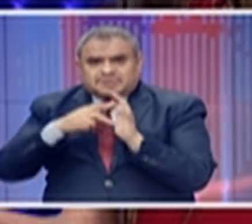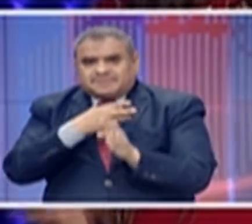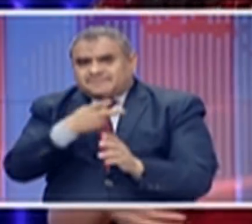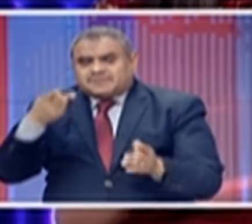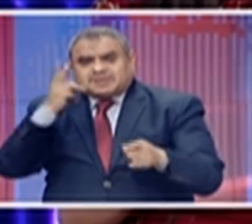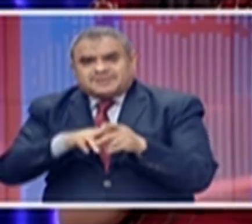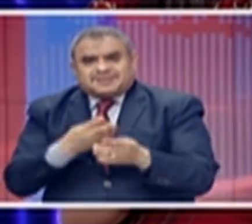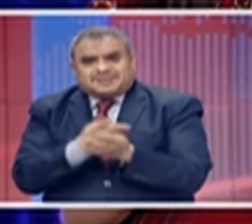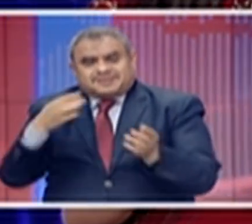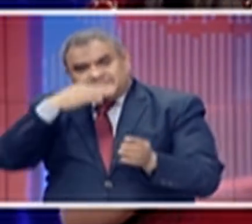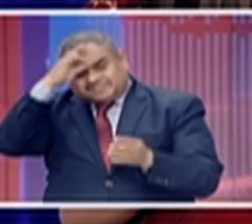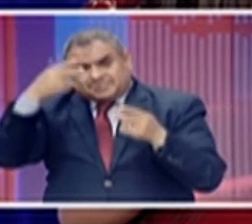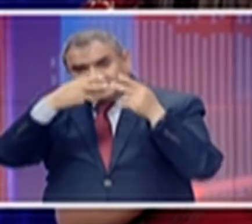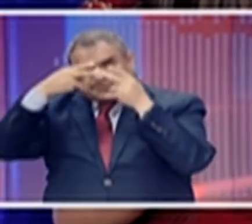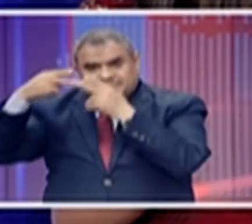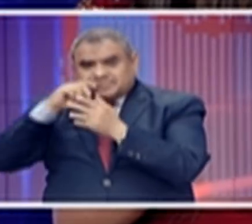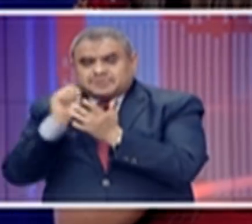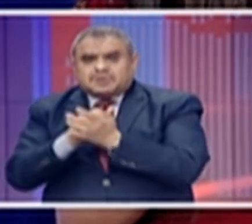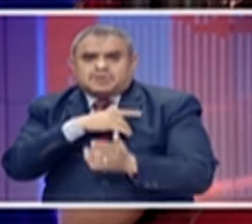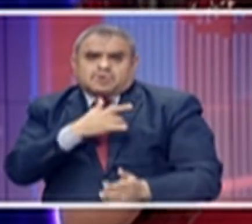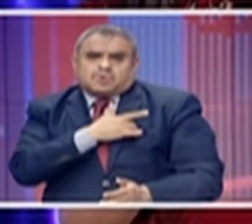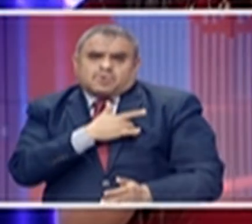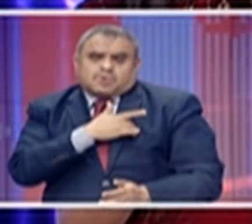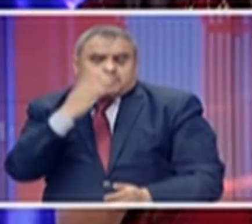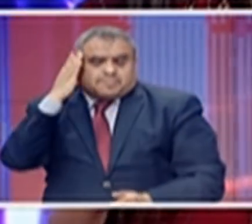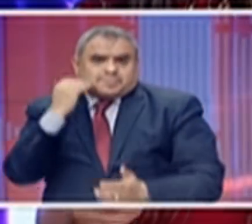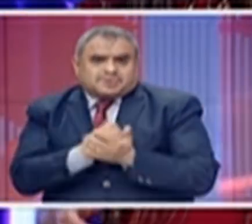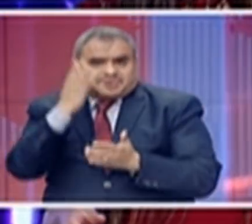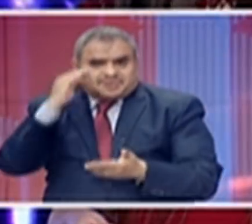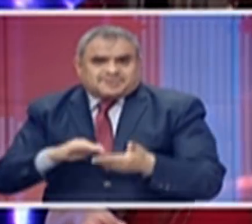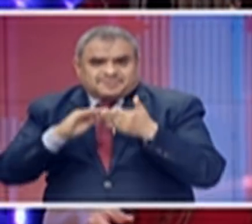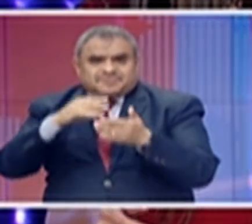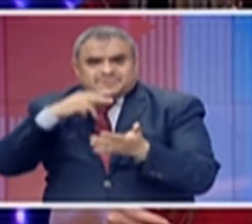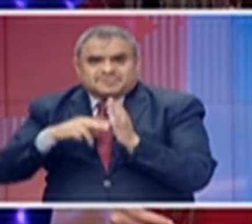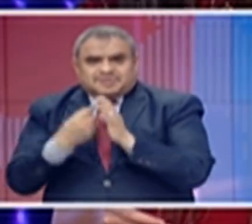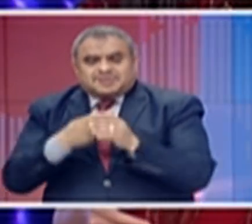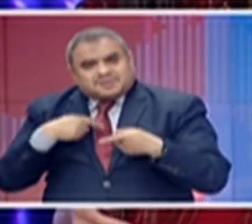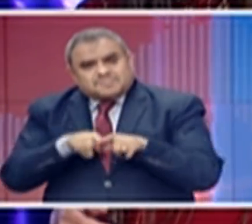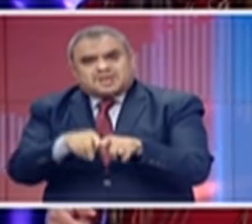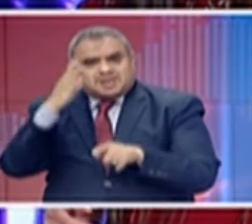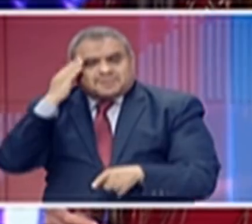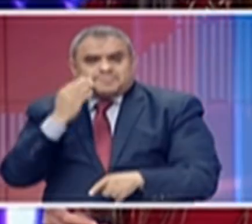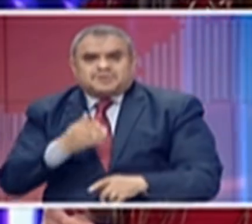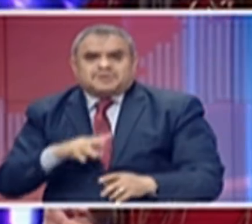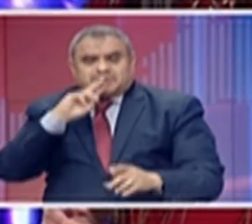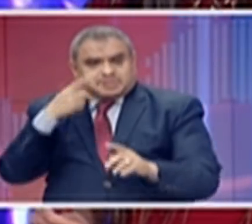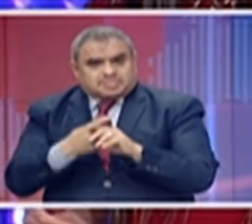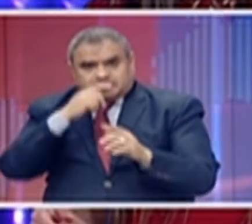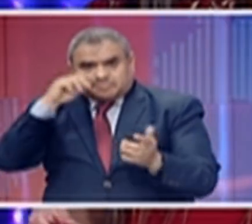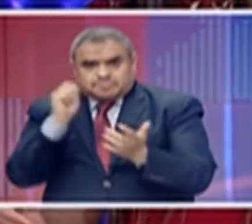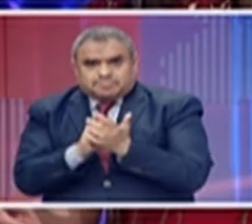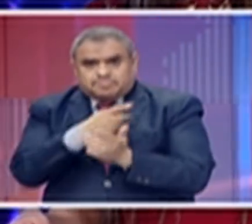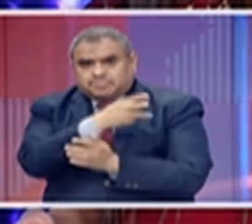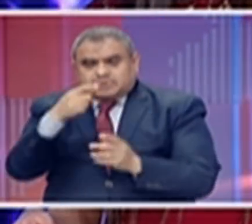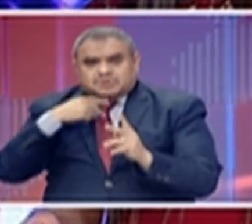كمان. تخيلي بقى، هو محبوب جداً ومرزق جداً، وحتى هنا النهاردة هو معانا. طبعاً كل